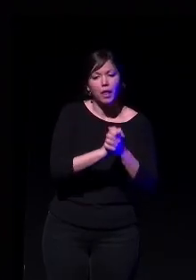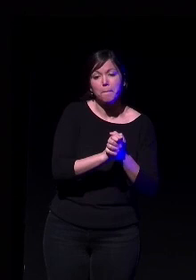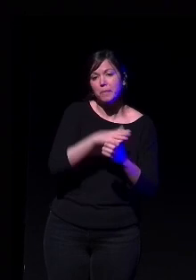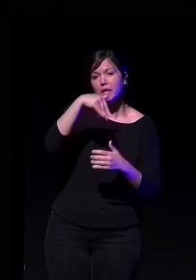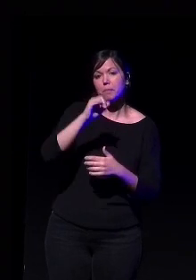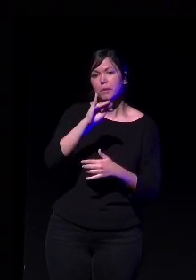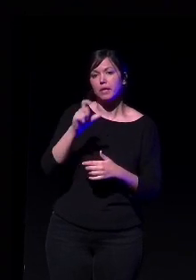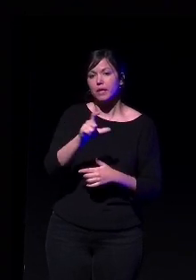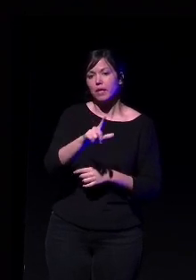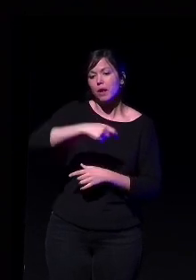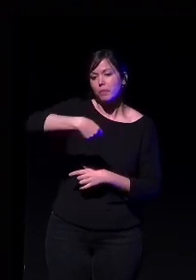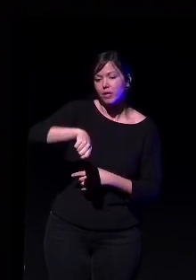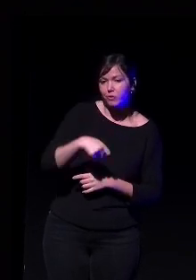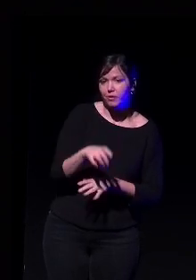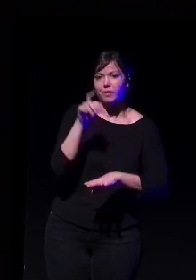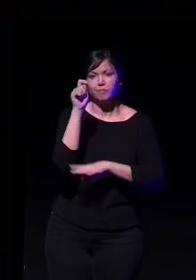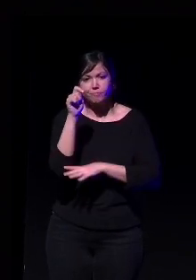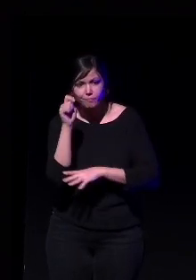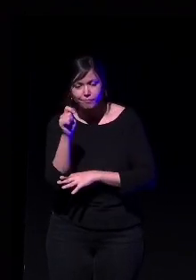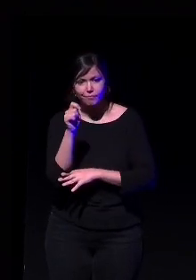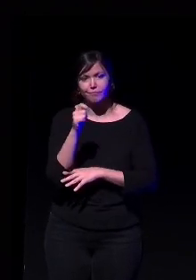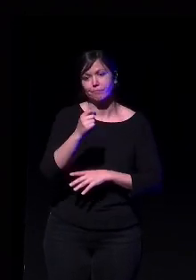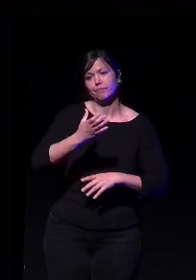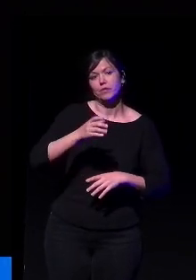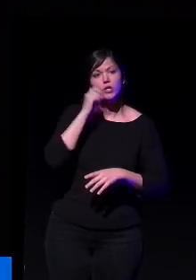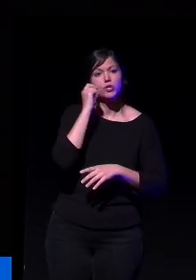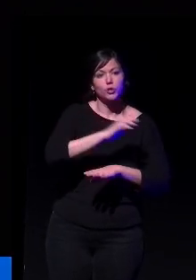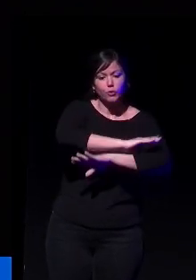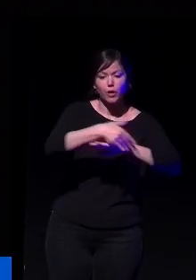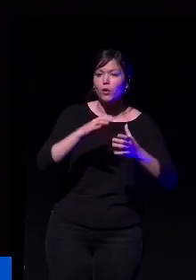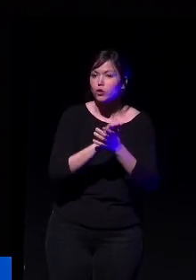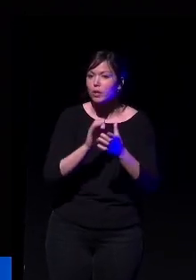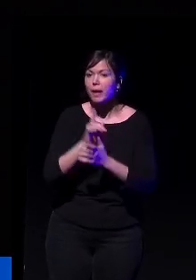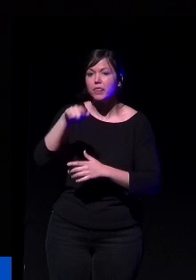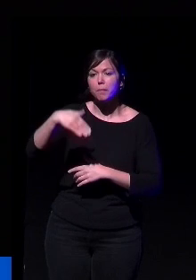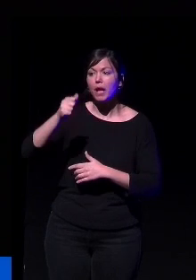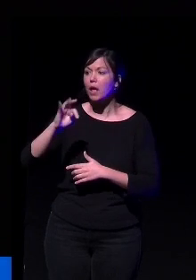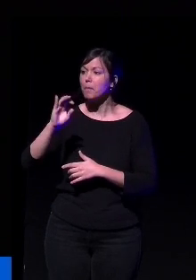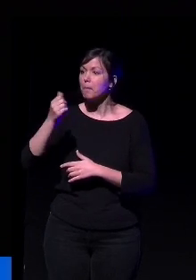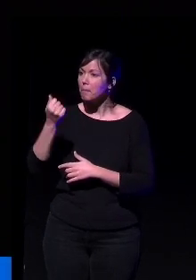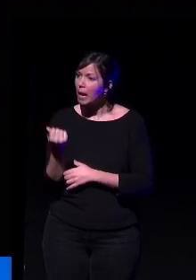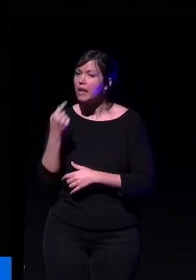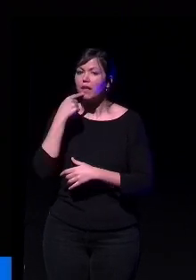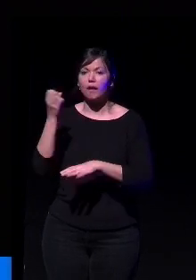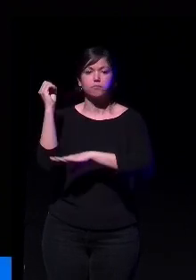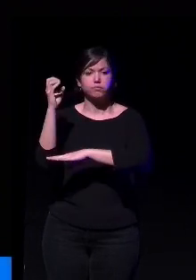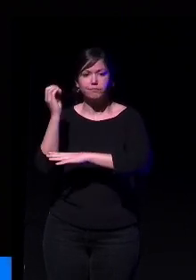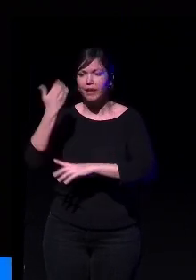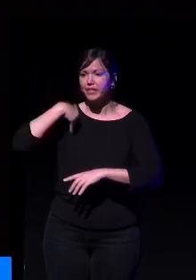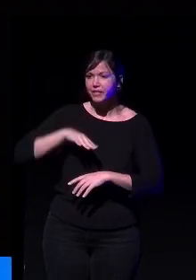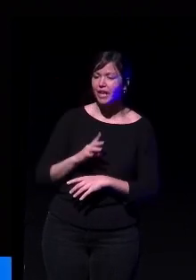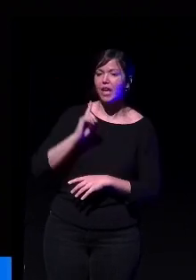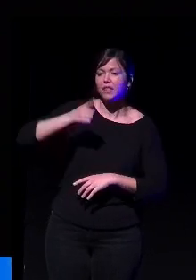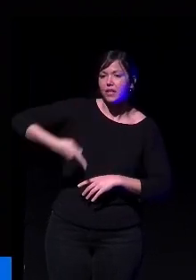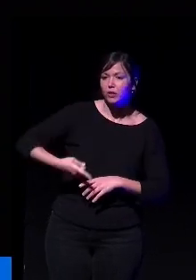Planes, president de la Diputació de Girona i del Patronat de Turisme Girona-Costa Brava, la senyora Marta Domènech, que m'ha precedit en els parlaments, directora